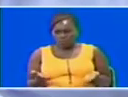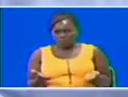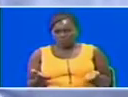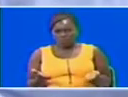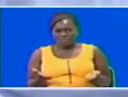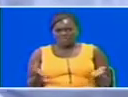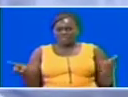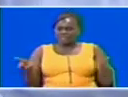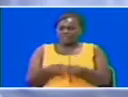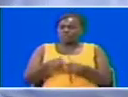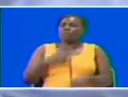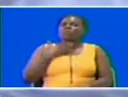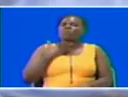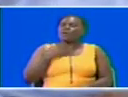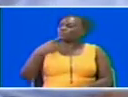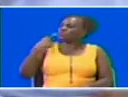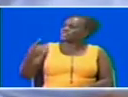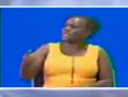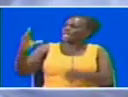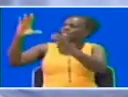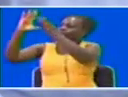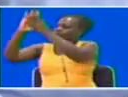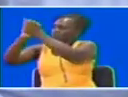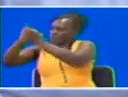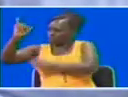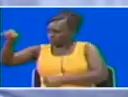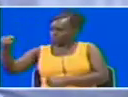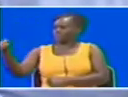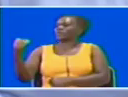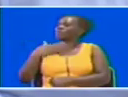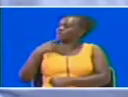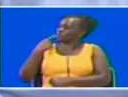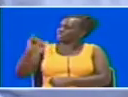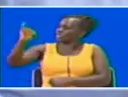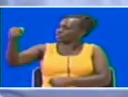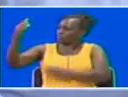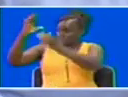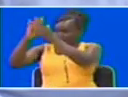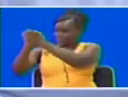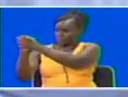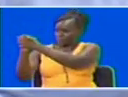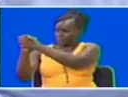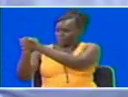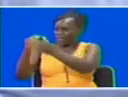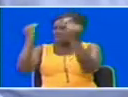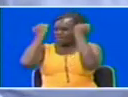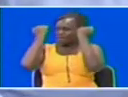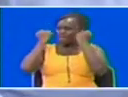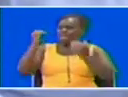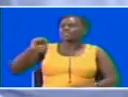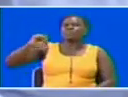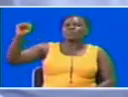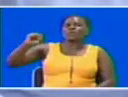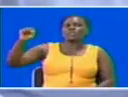Na tunataka tuambie hivi Jubilee, sisi tunataka tuambie hivi Jubilee, kesi ya siasa